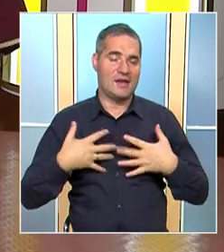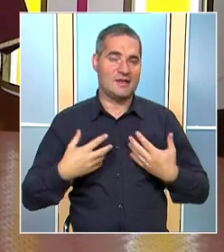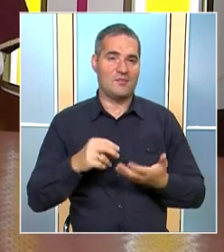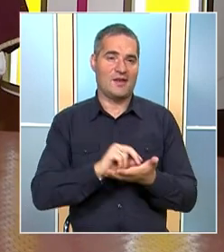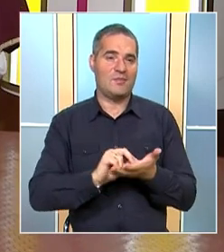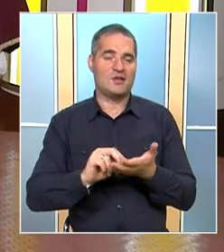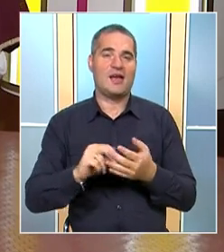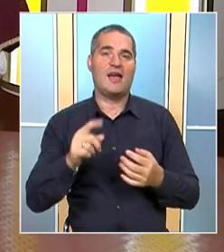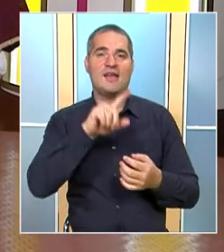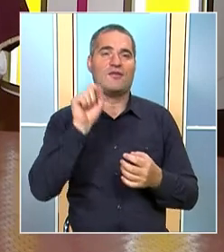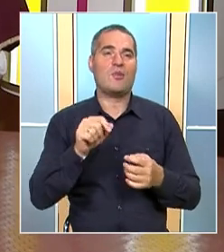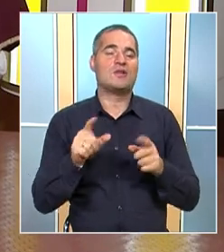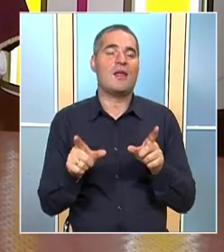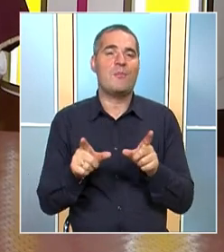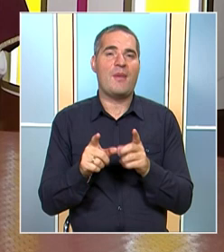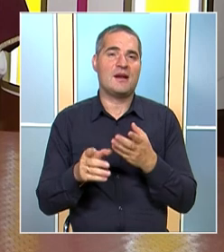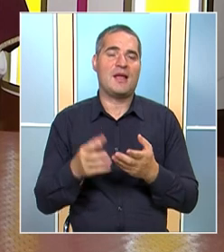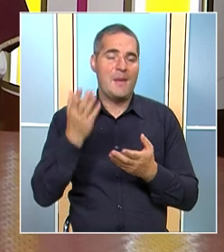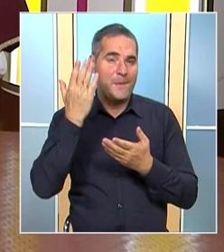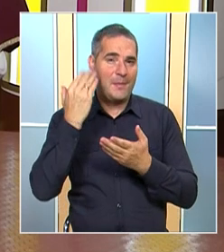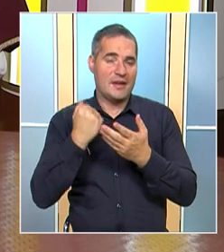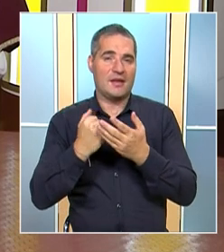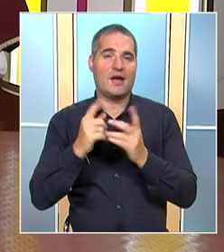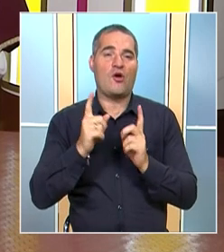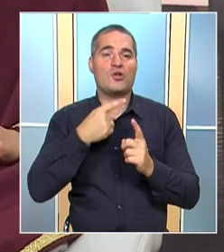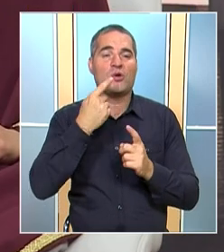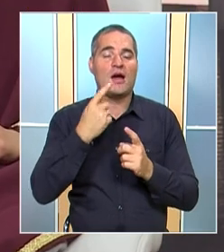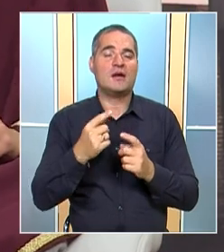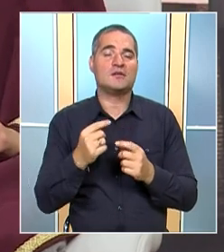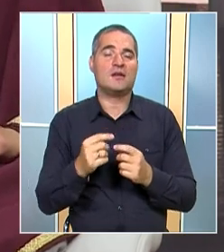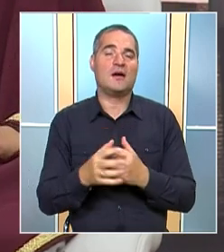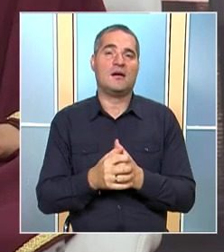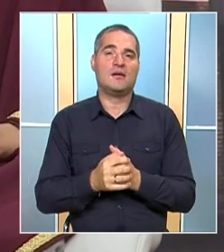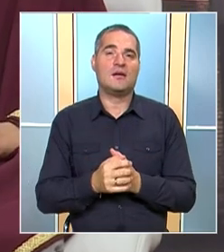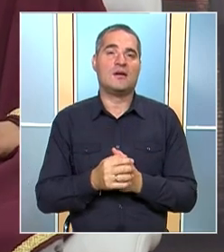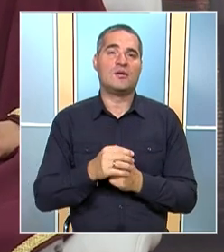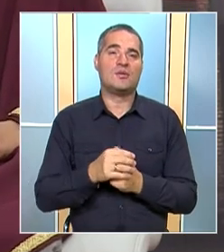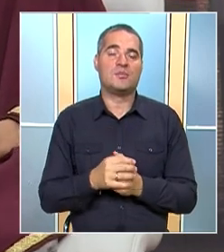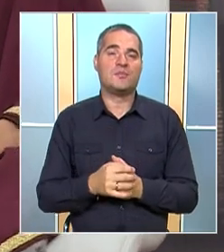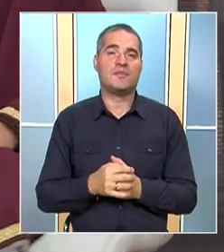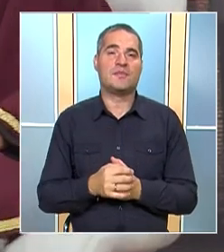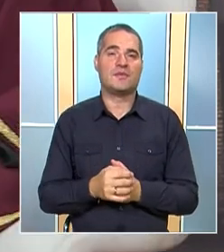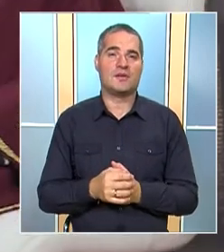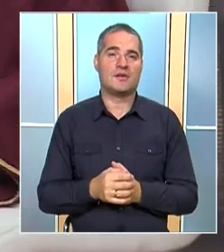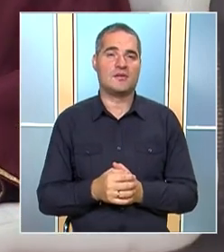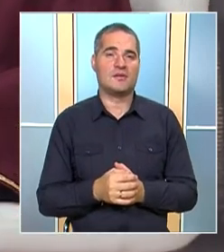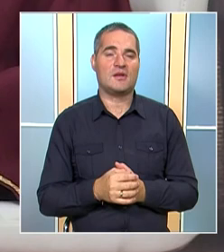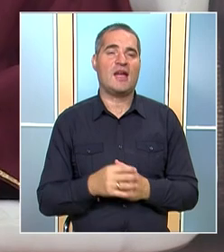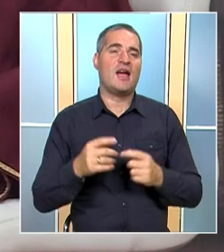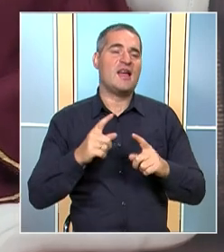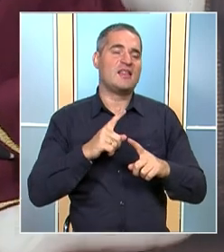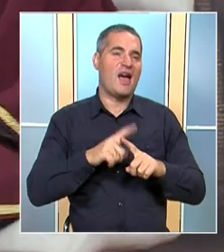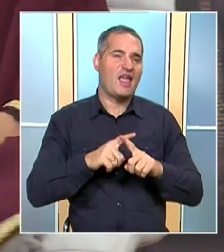за въпроса на Марти. Преди, който каза, че то да ти хейтват, не